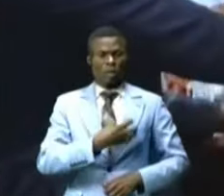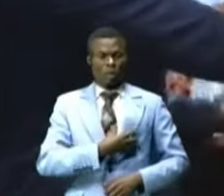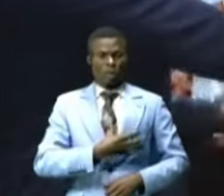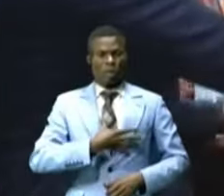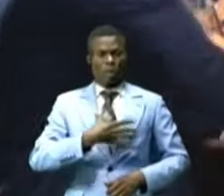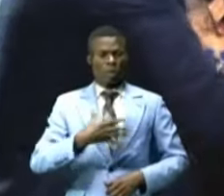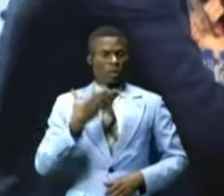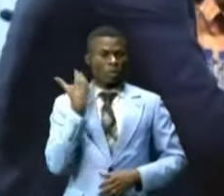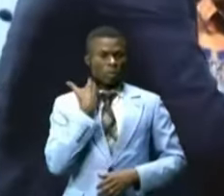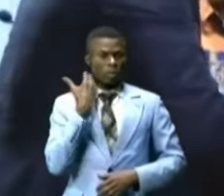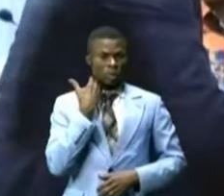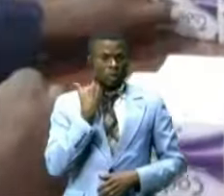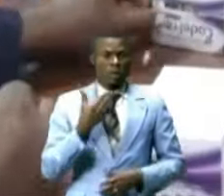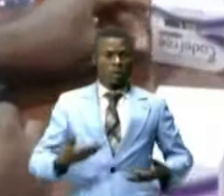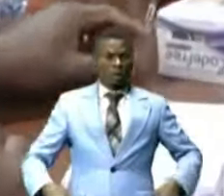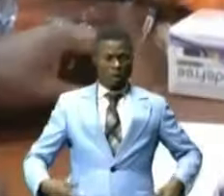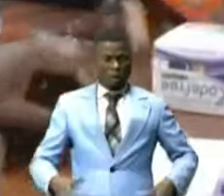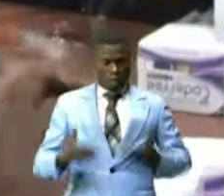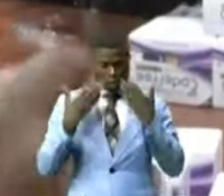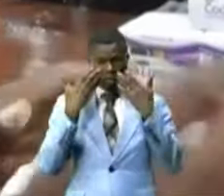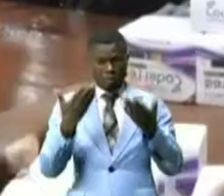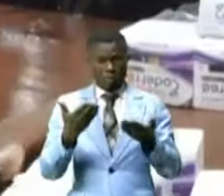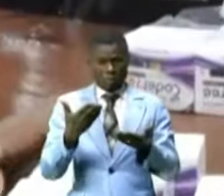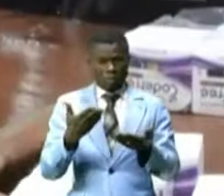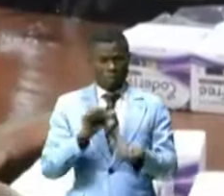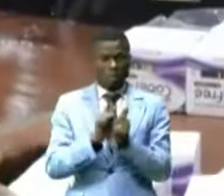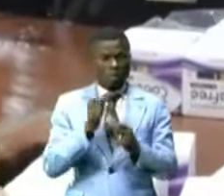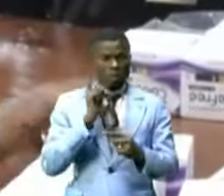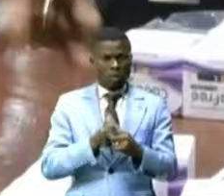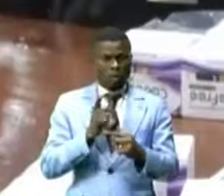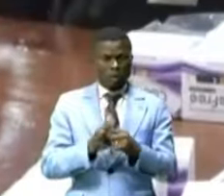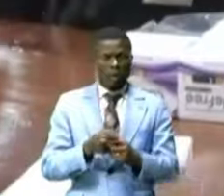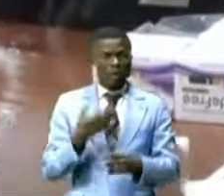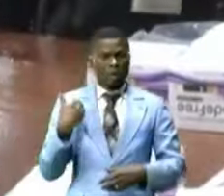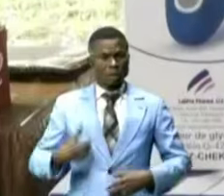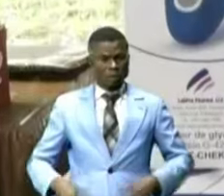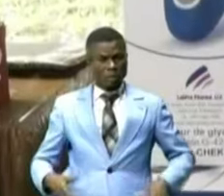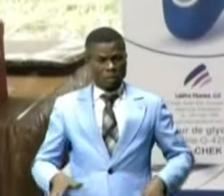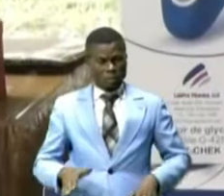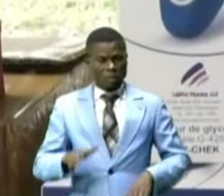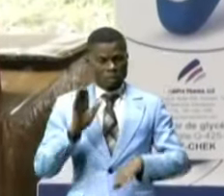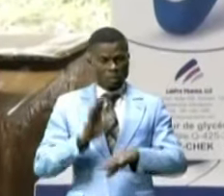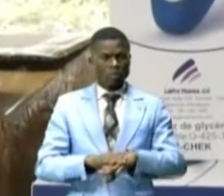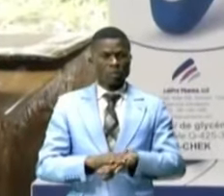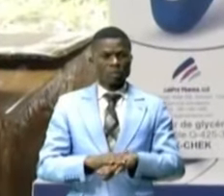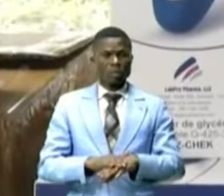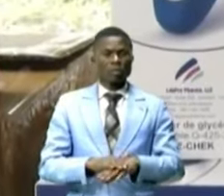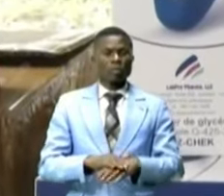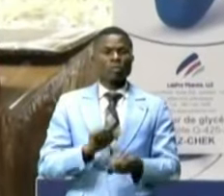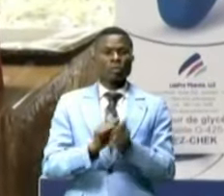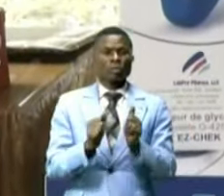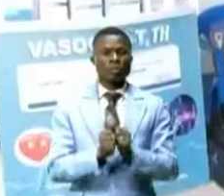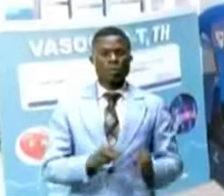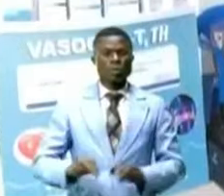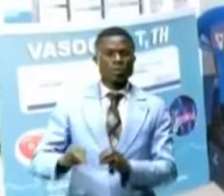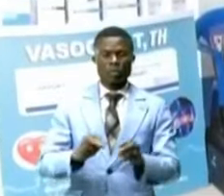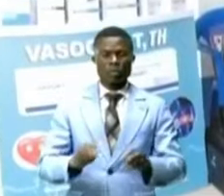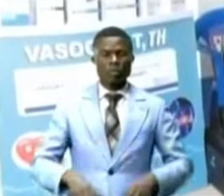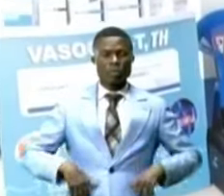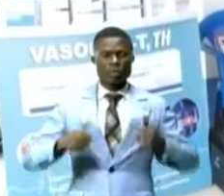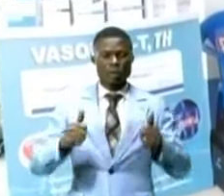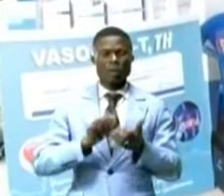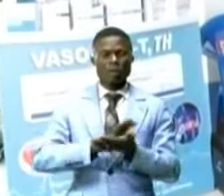cardiovasculaires, les maladies rénales, voilà autant de complications du diabète qui pourraient s'éviter par un mode de vie sain